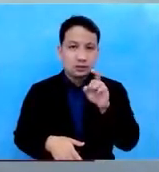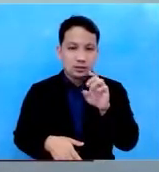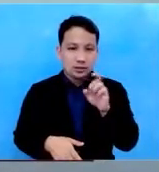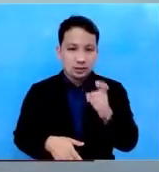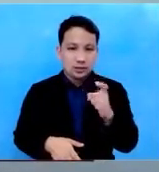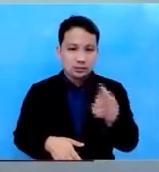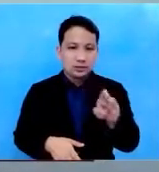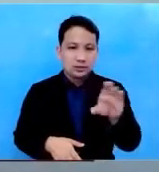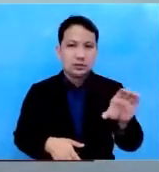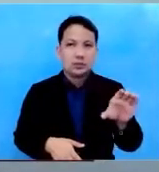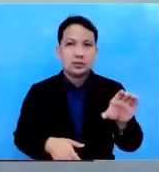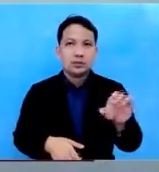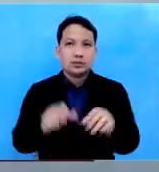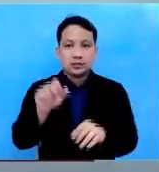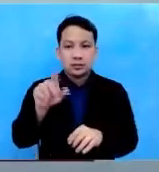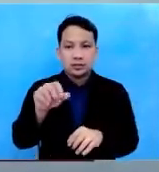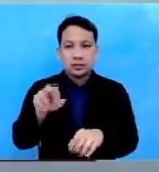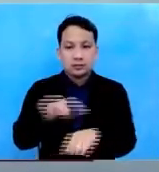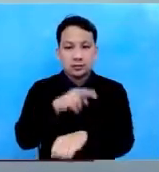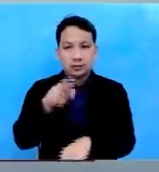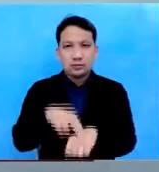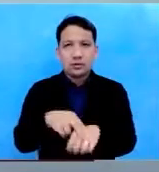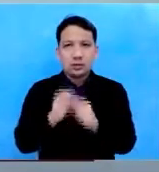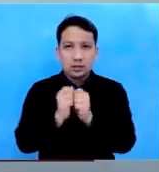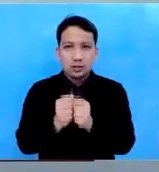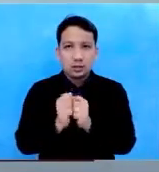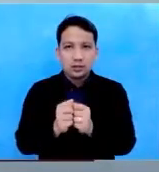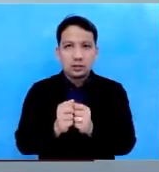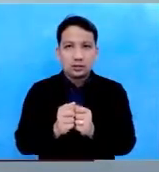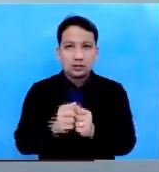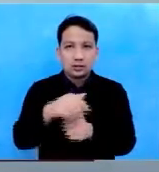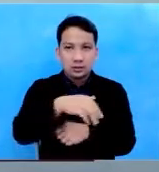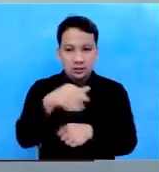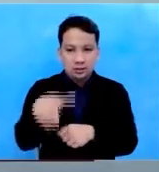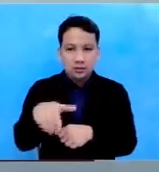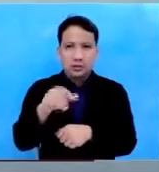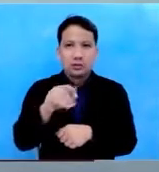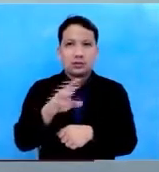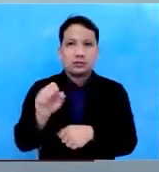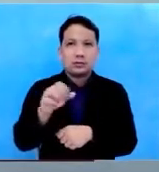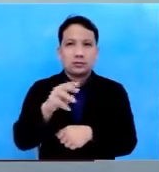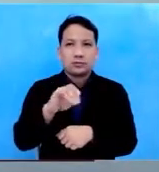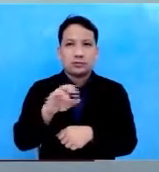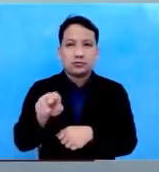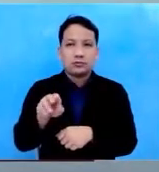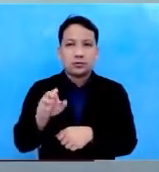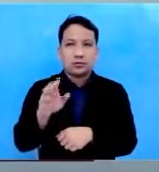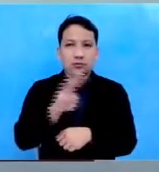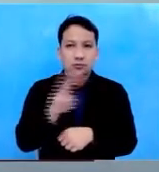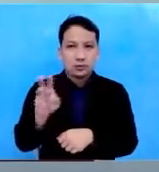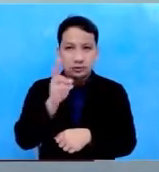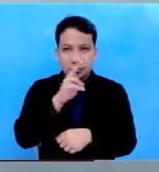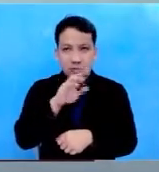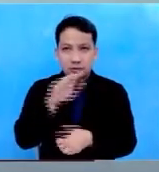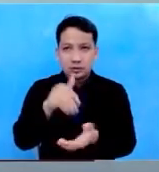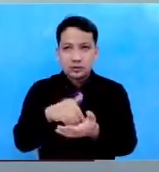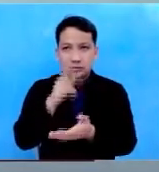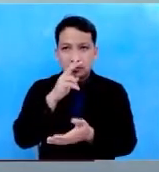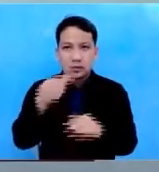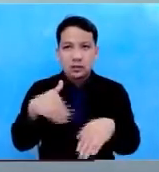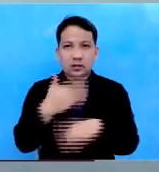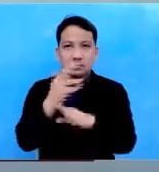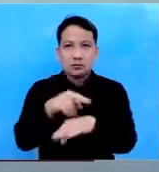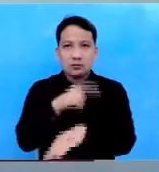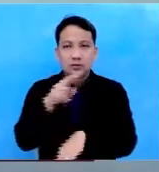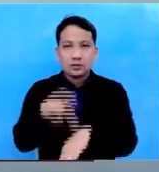sa 11 rehiyon. Kasama po dyan ang Cagayan, Calabarzon, Mimaropa, Central at Western Visayas, Davao Region,